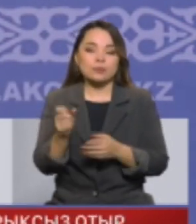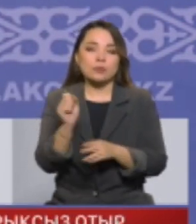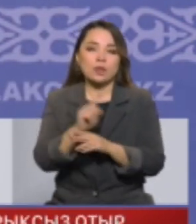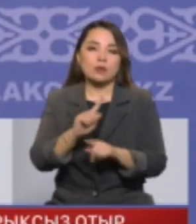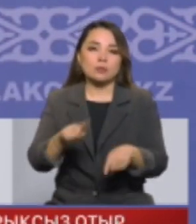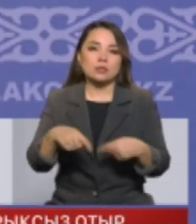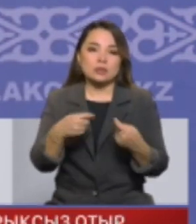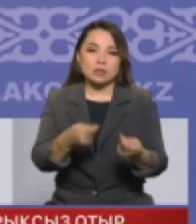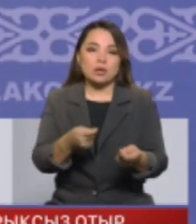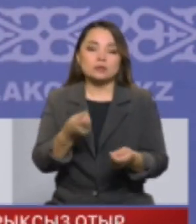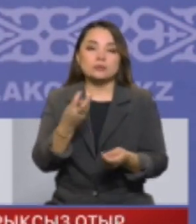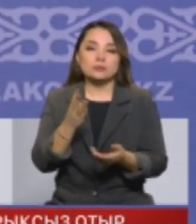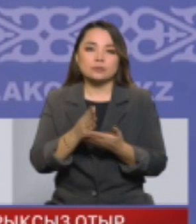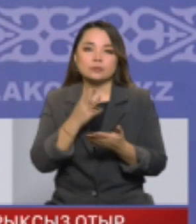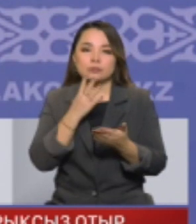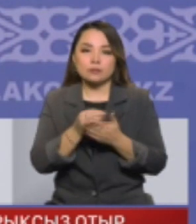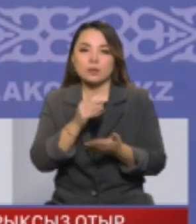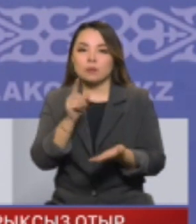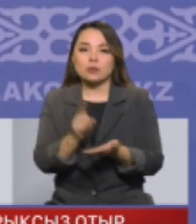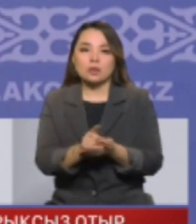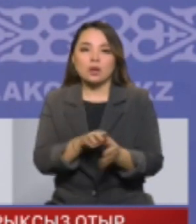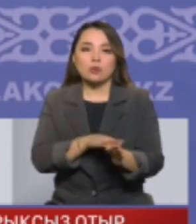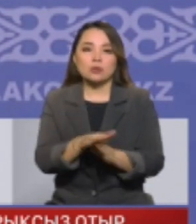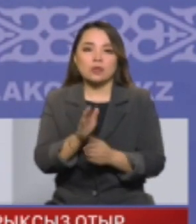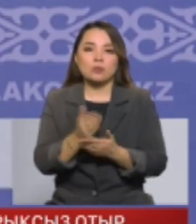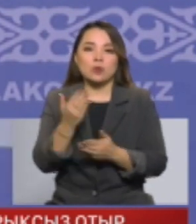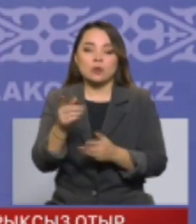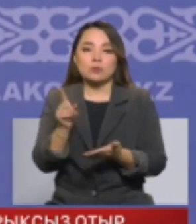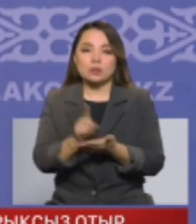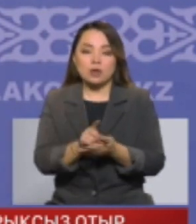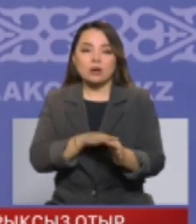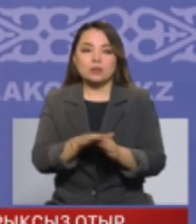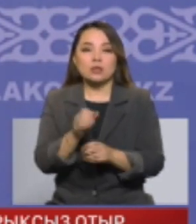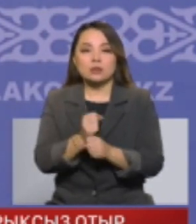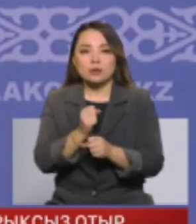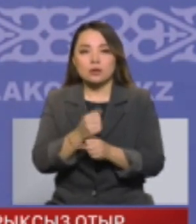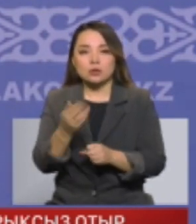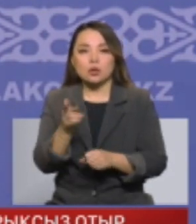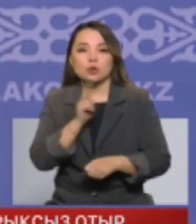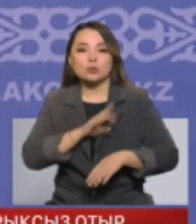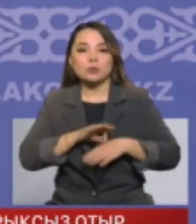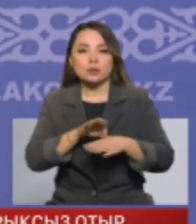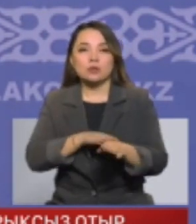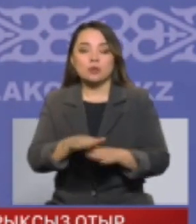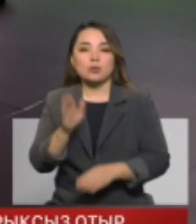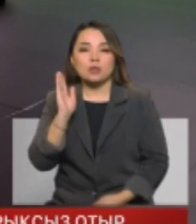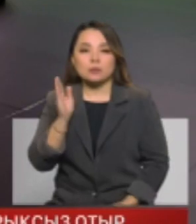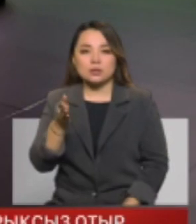тапсырма берді, біраз міндеттер қойды. Сол міндеттерді атқаруға жұмыс жасайтын боламыз.